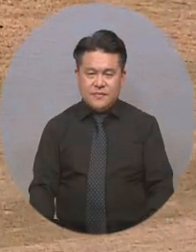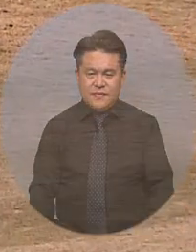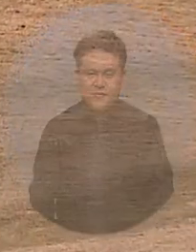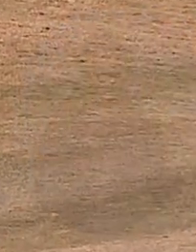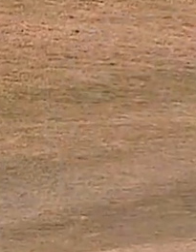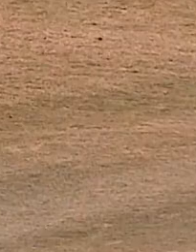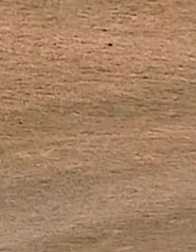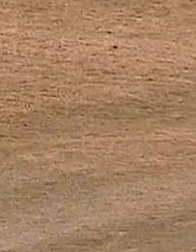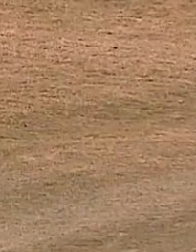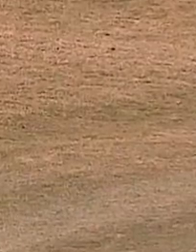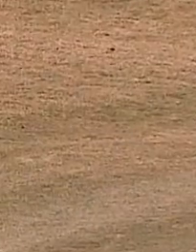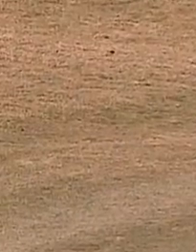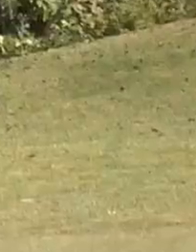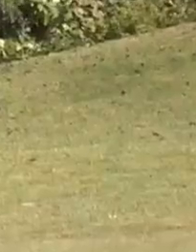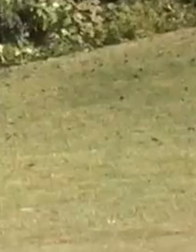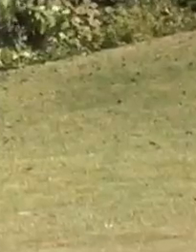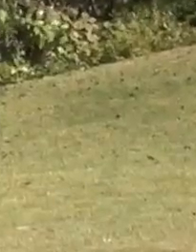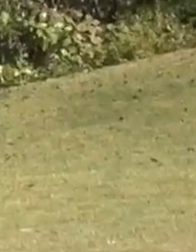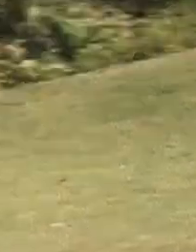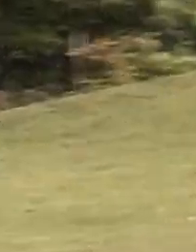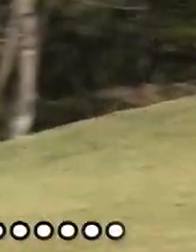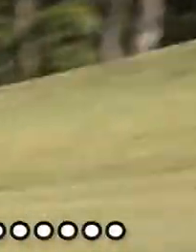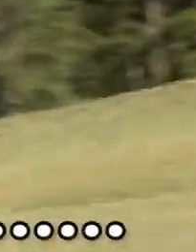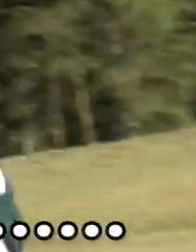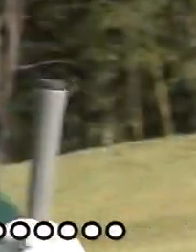안녕히 계세요 여러분.